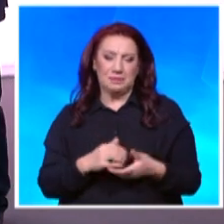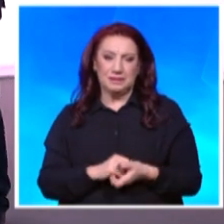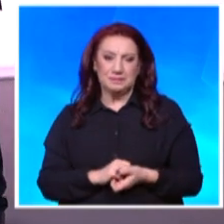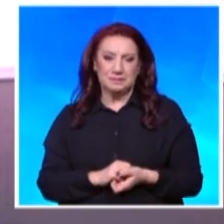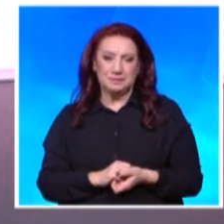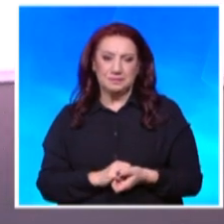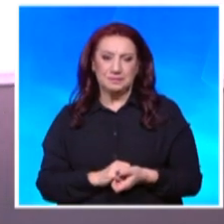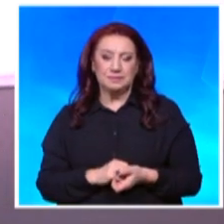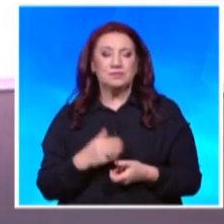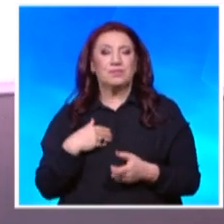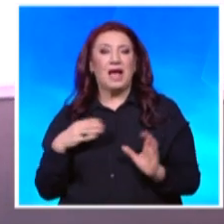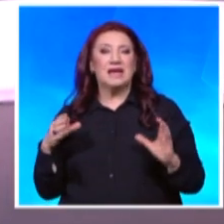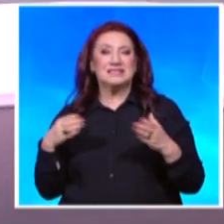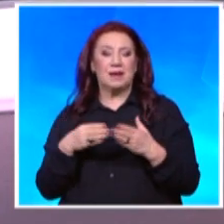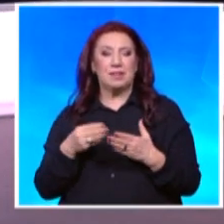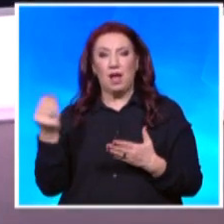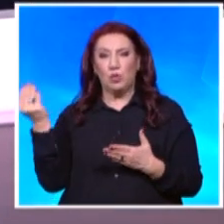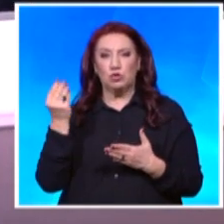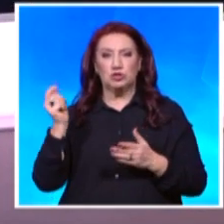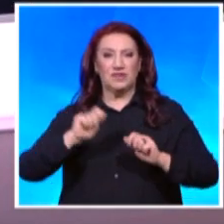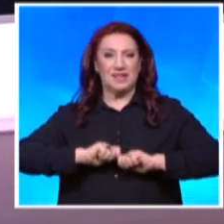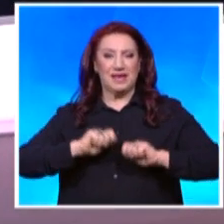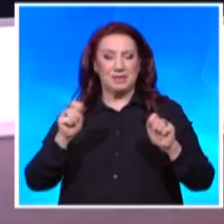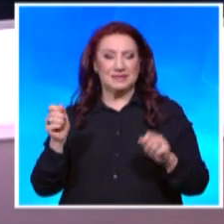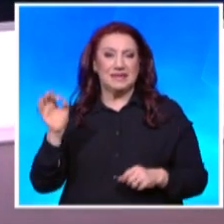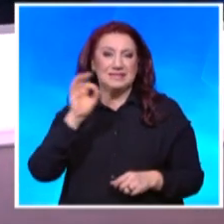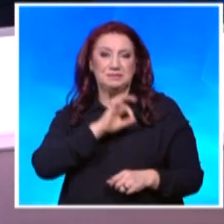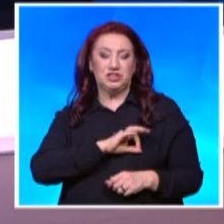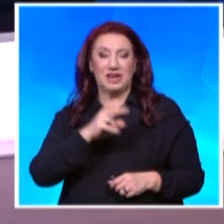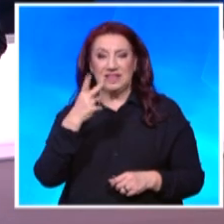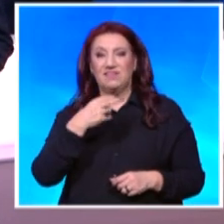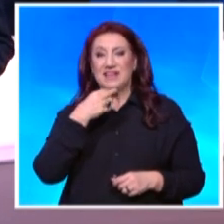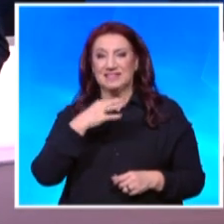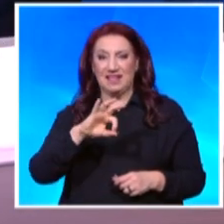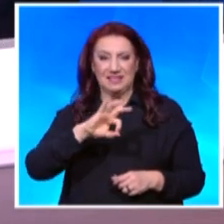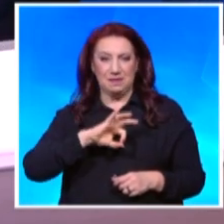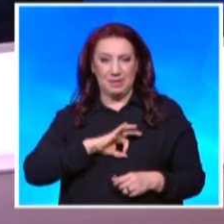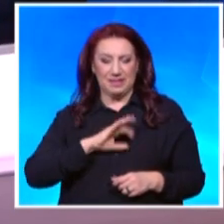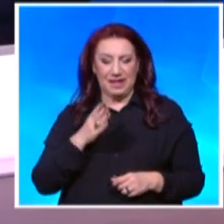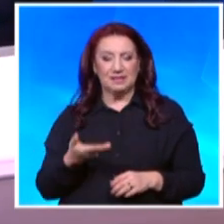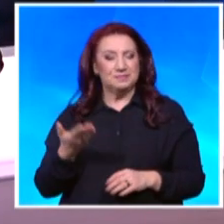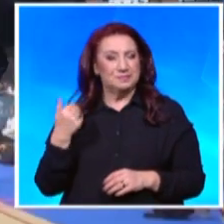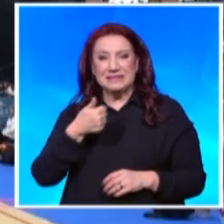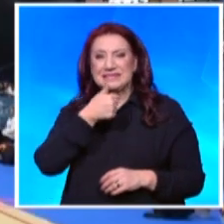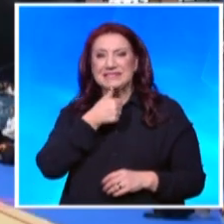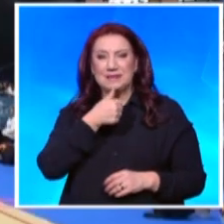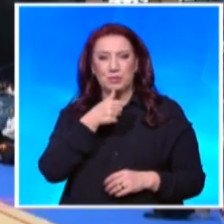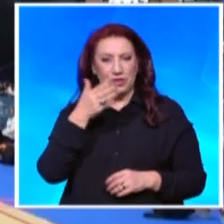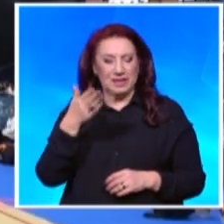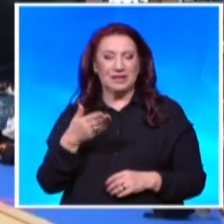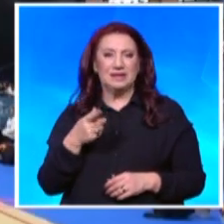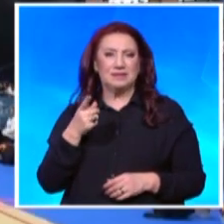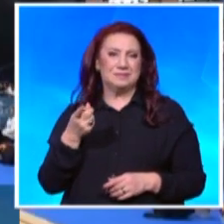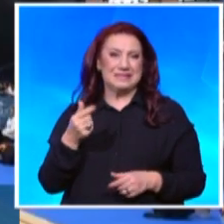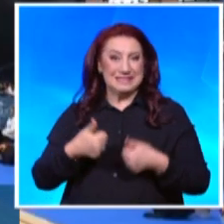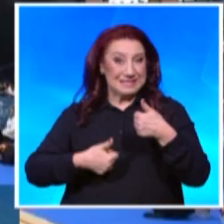Националният ни ансамбъл по художествена гимнастика спечели нови 2 златни медала на Гран-при в Марбея след съботния триумф в многобоя. Днес тимът на